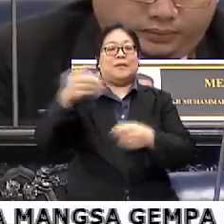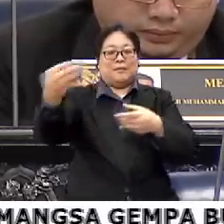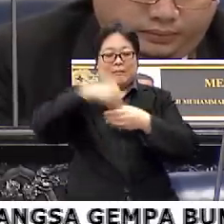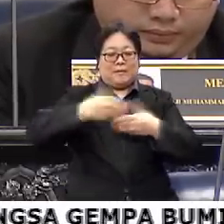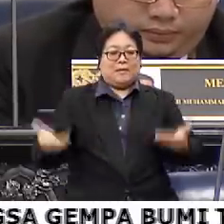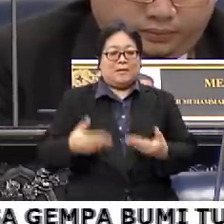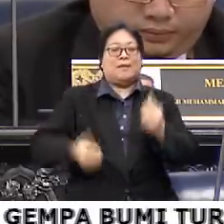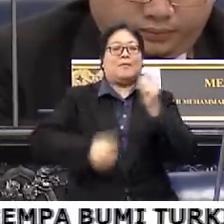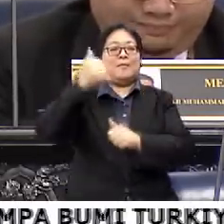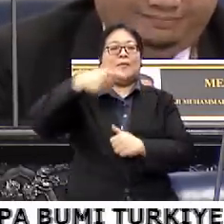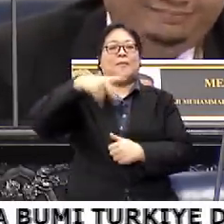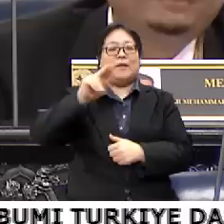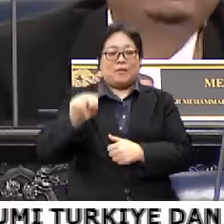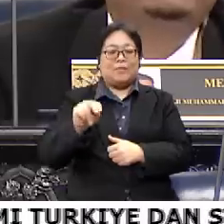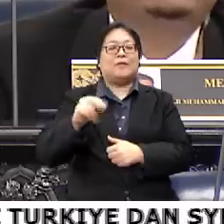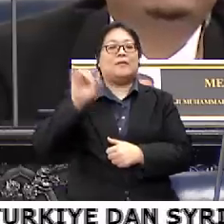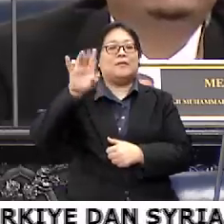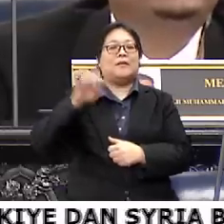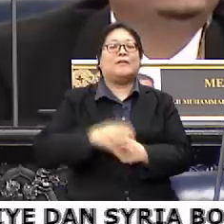sini dan menang pilihan raya, insyaAllah.